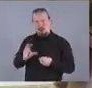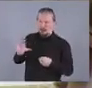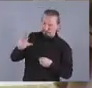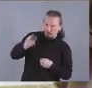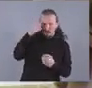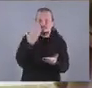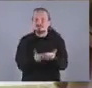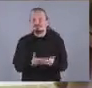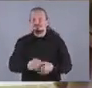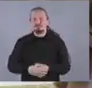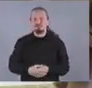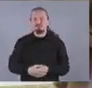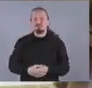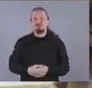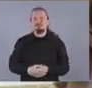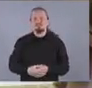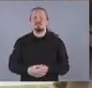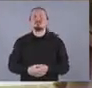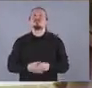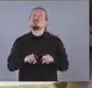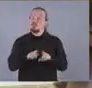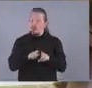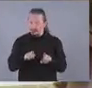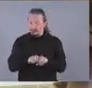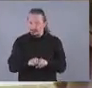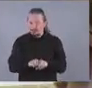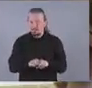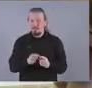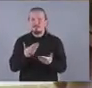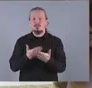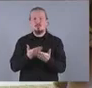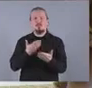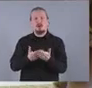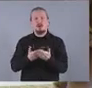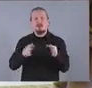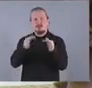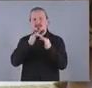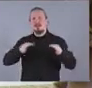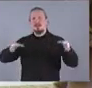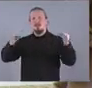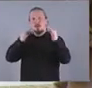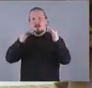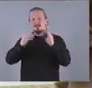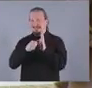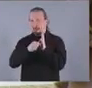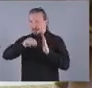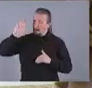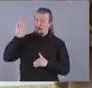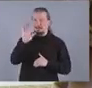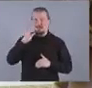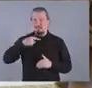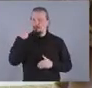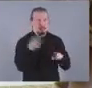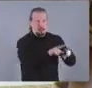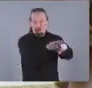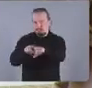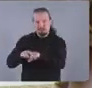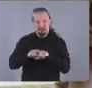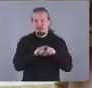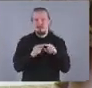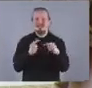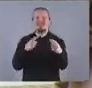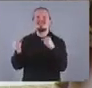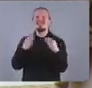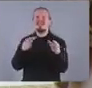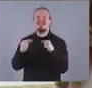Enfin, parce qu'elle relève d'une représentation commune du territoire et de son identité. La citadelle